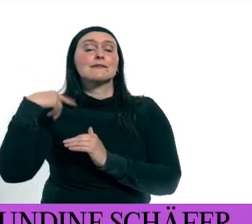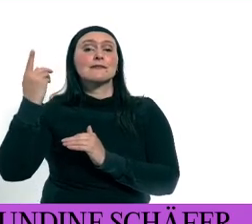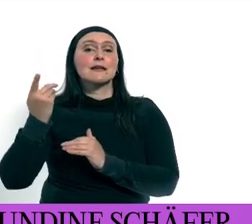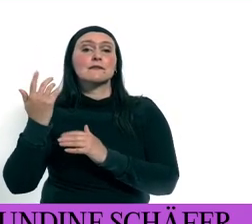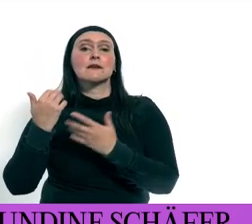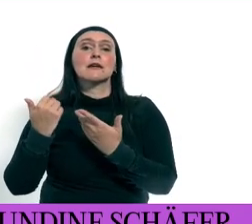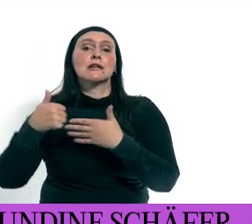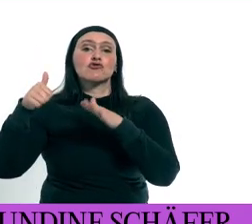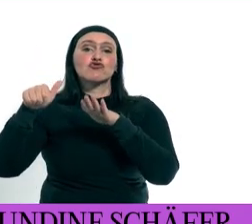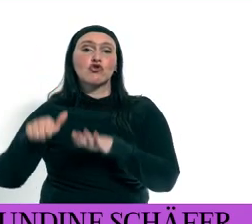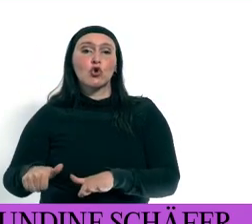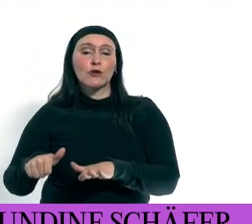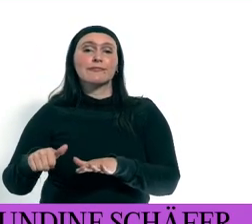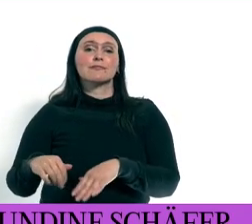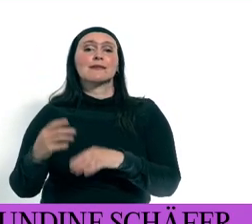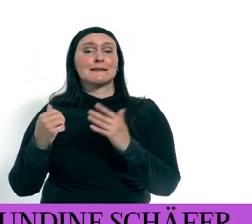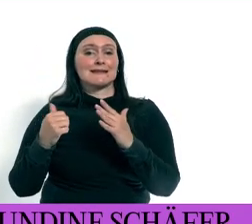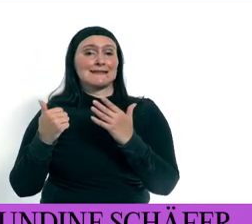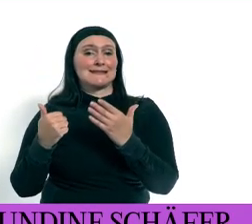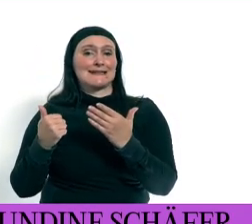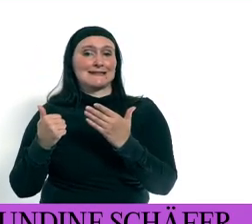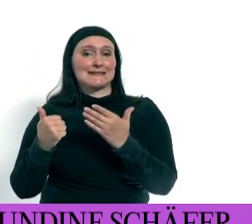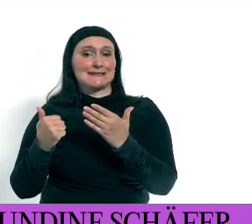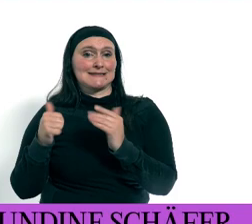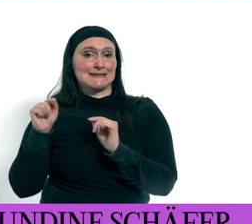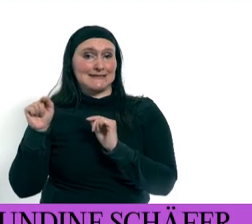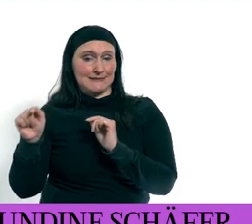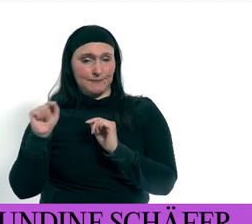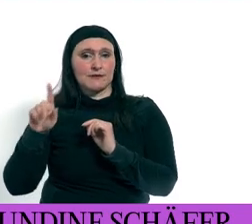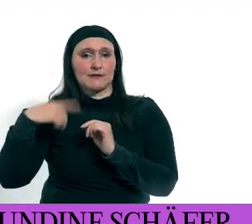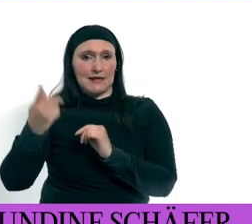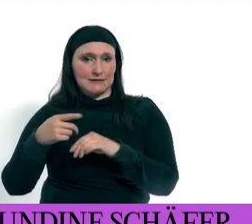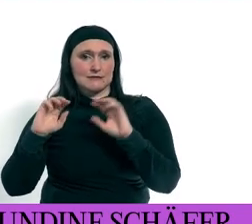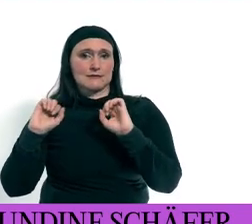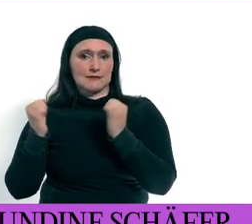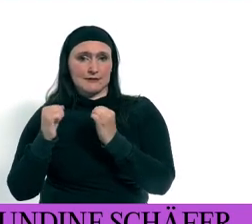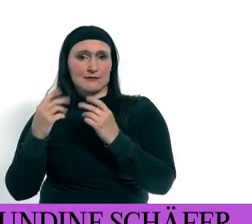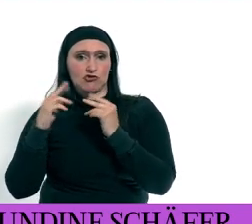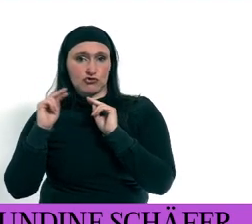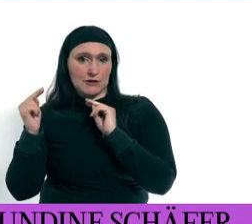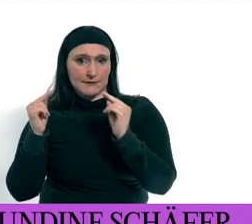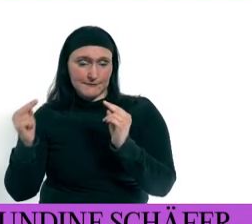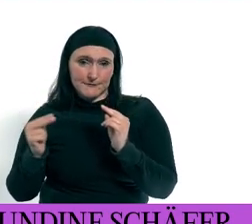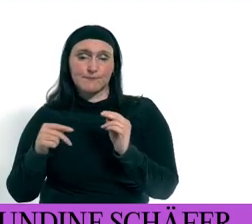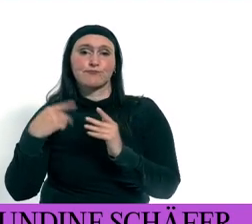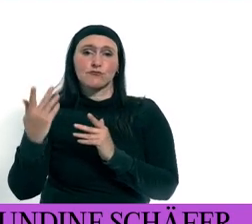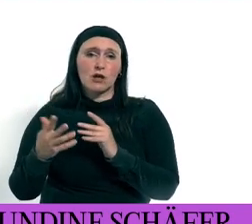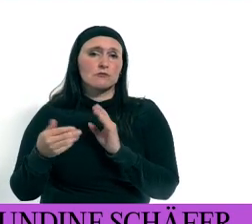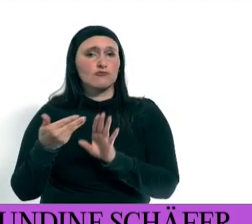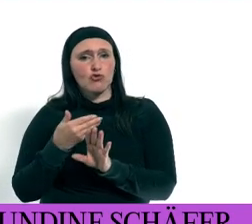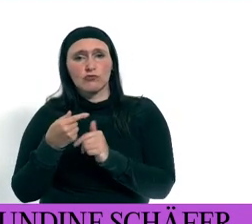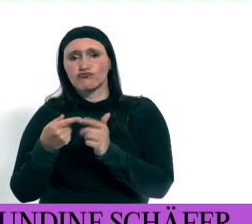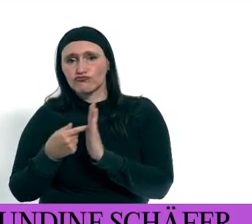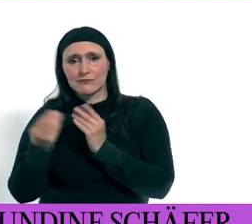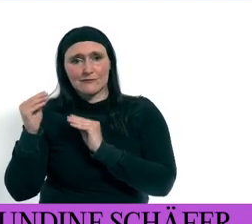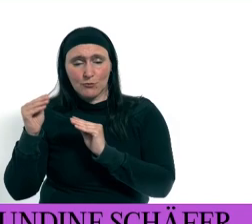Informationen und Details findet ihr dazu auf der Website der Documenta 15 und in den sozialen Medien.